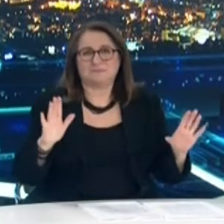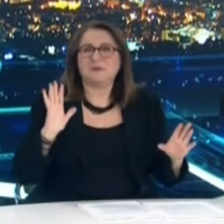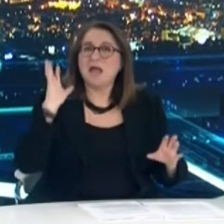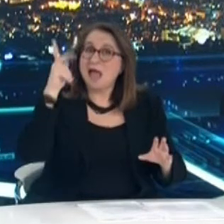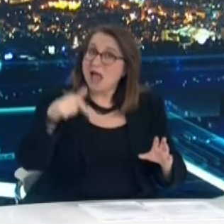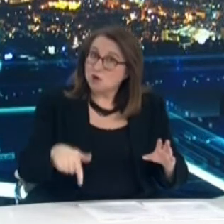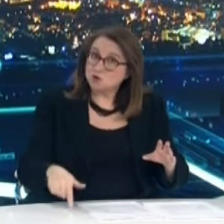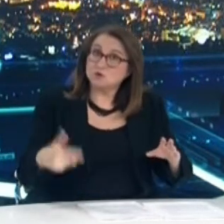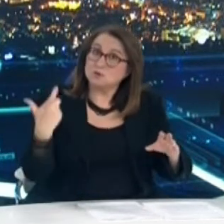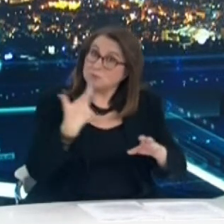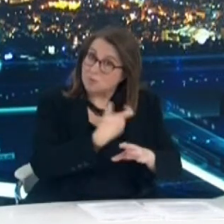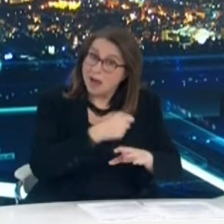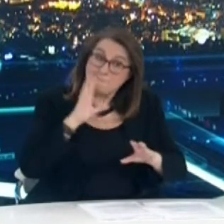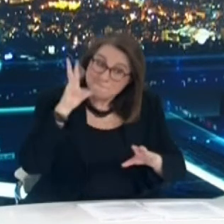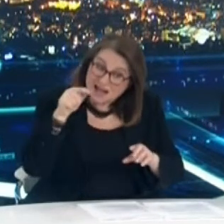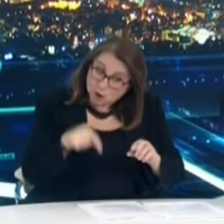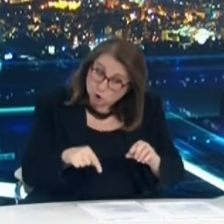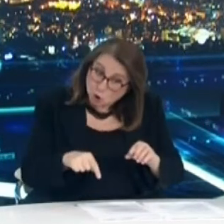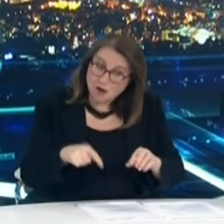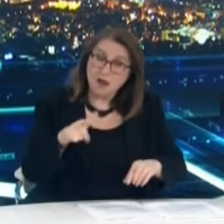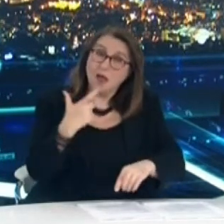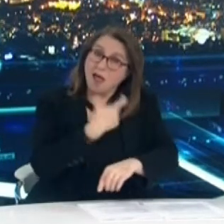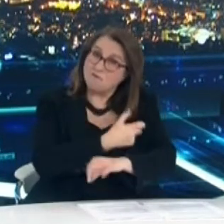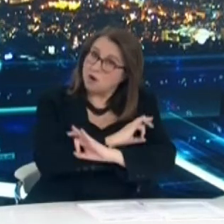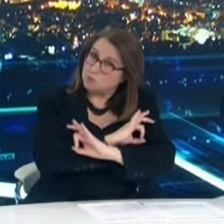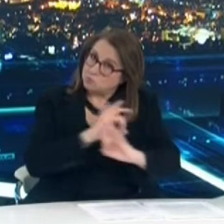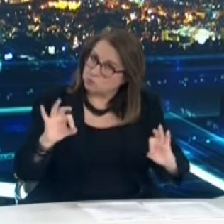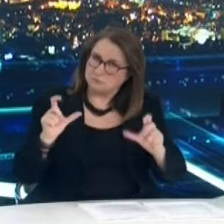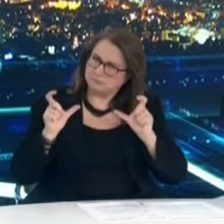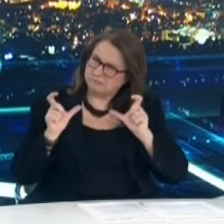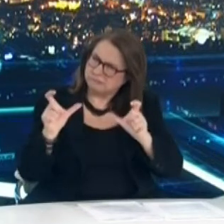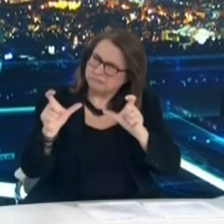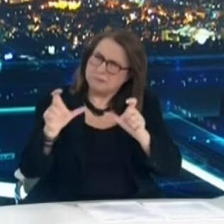και έναντι των μεταλλαγμένων στελεχών του ιού. Χτες,